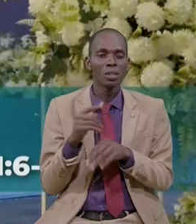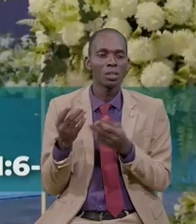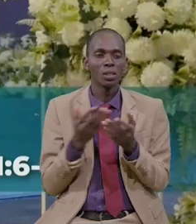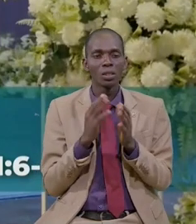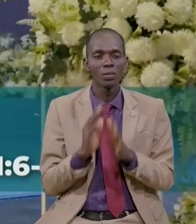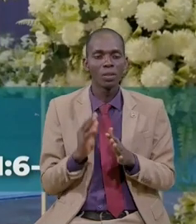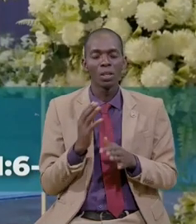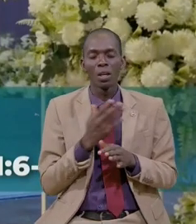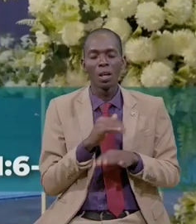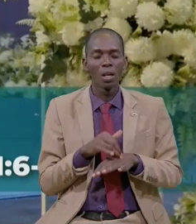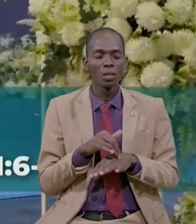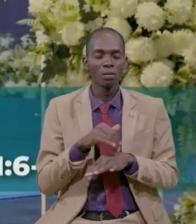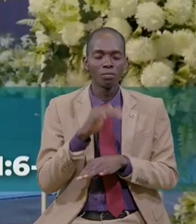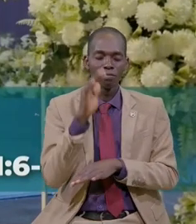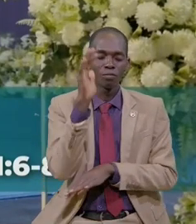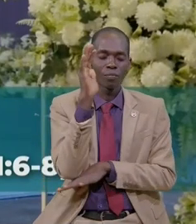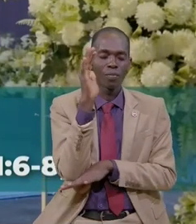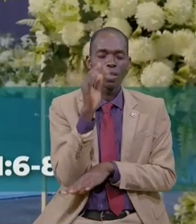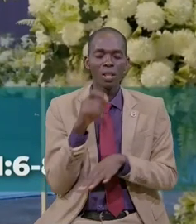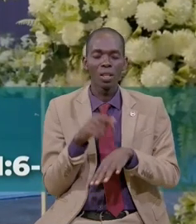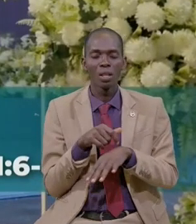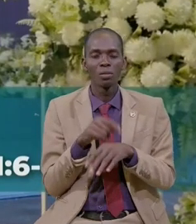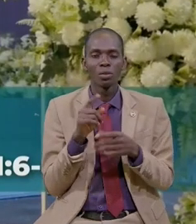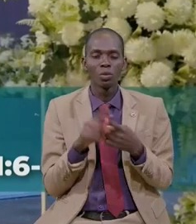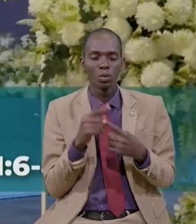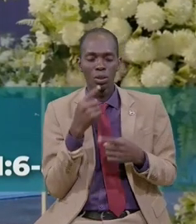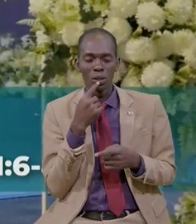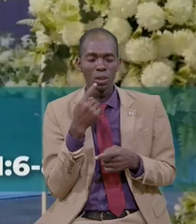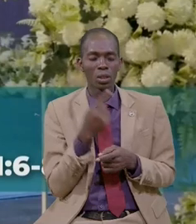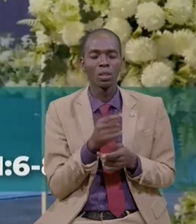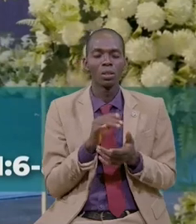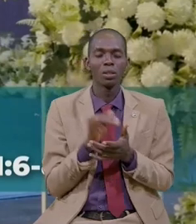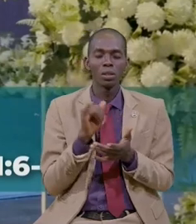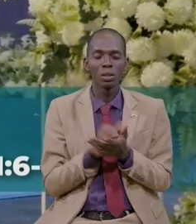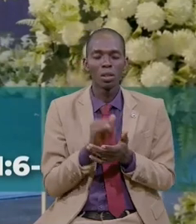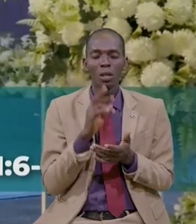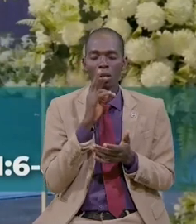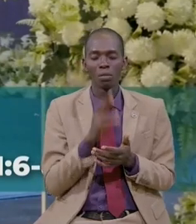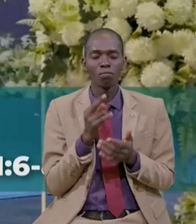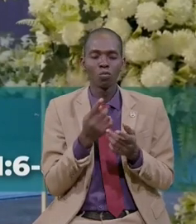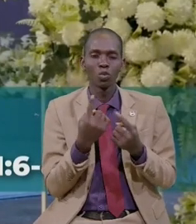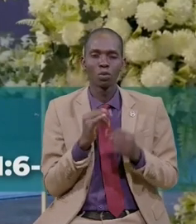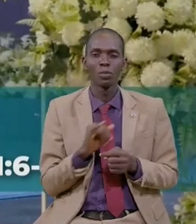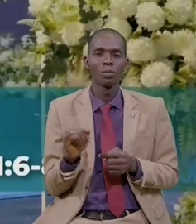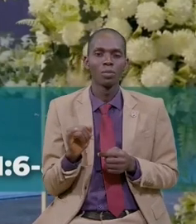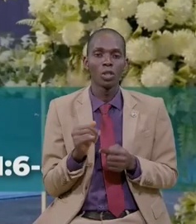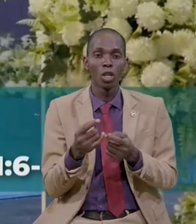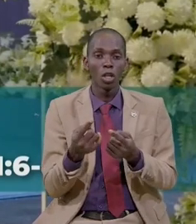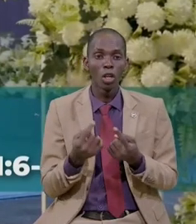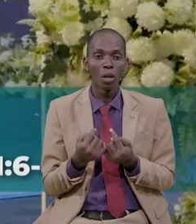14, 17. À l'heure du souper, il envoya son serviteur dire aux conviés, venez,